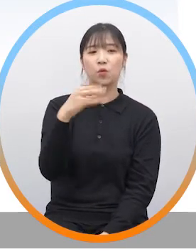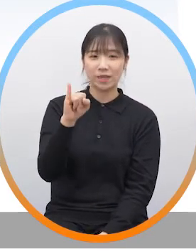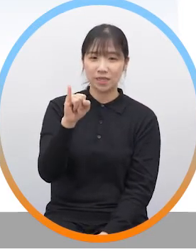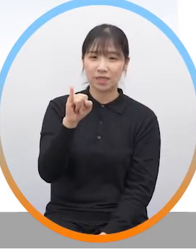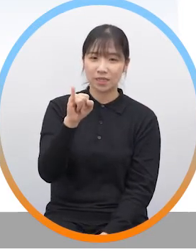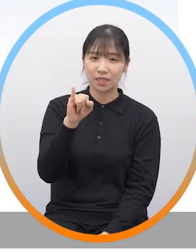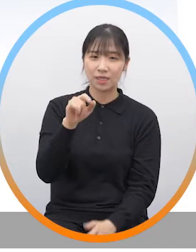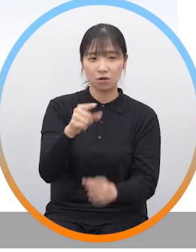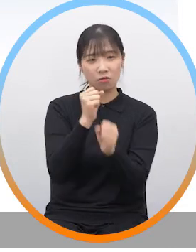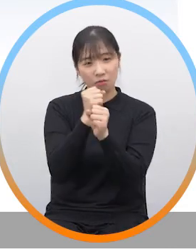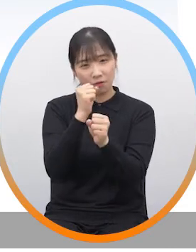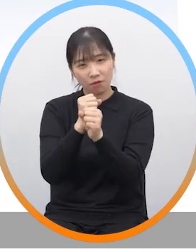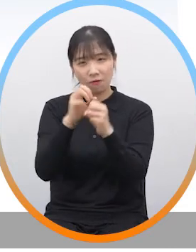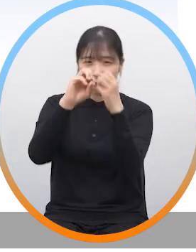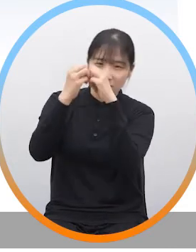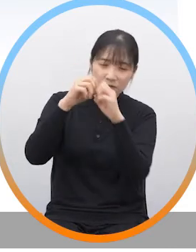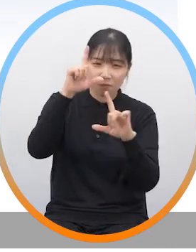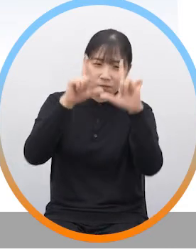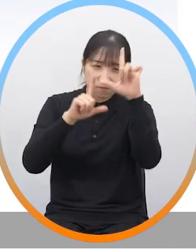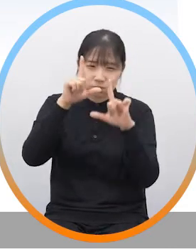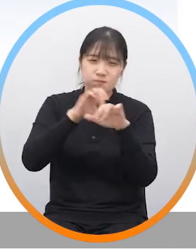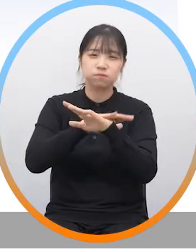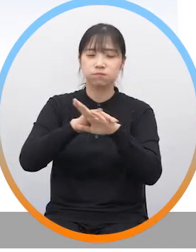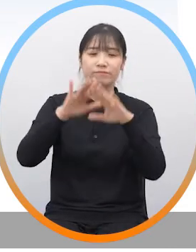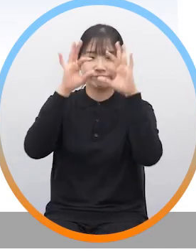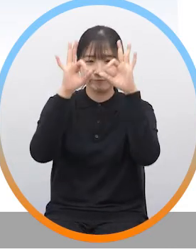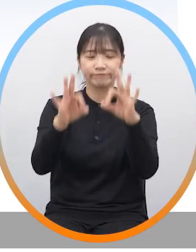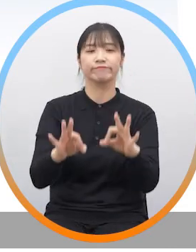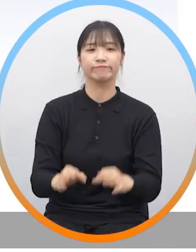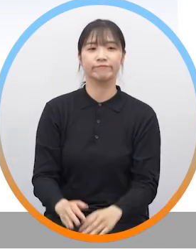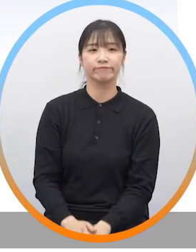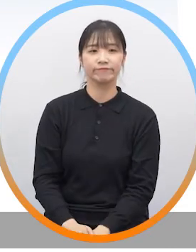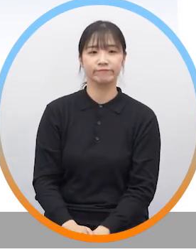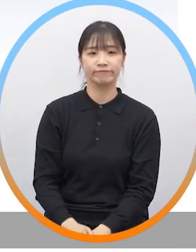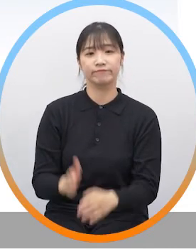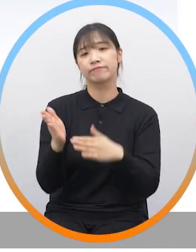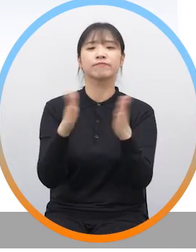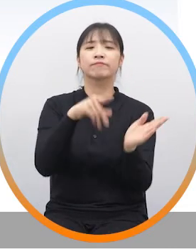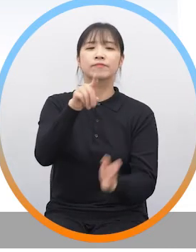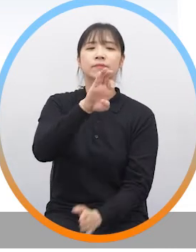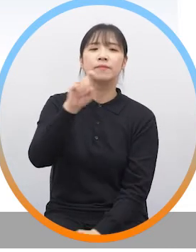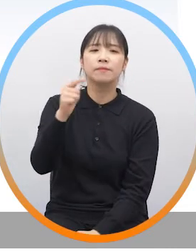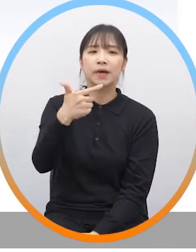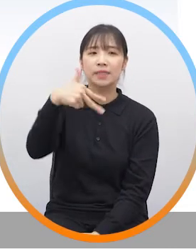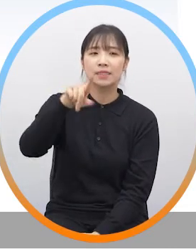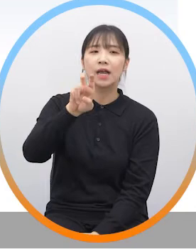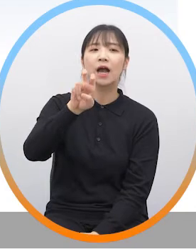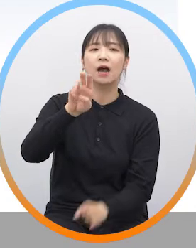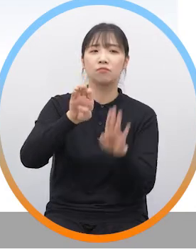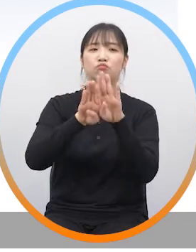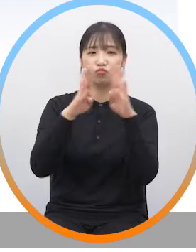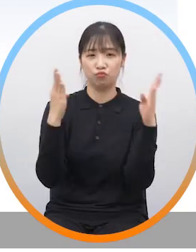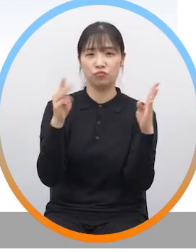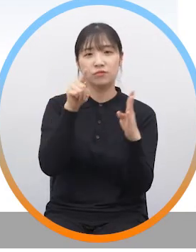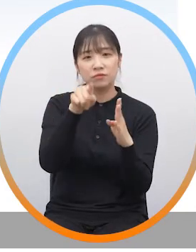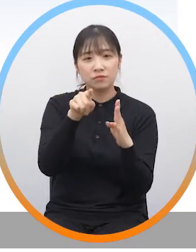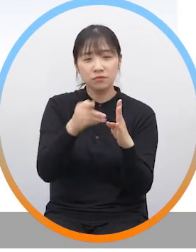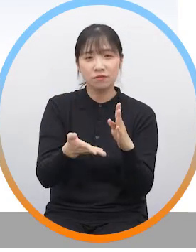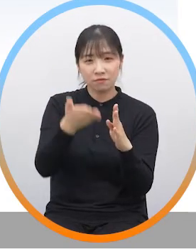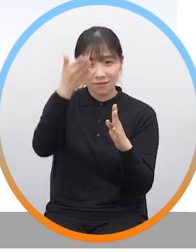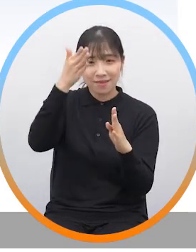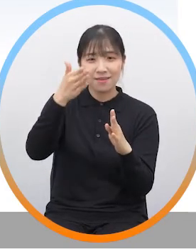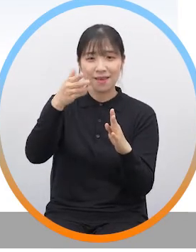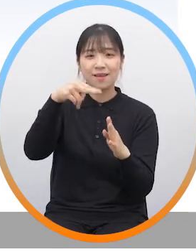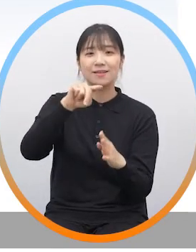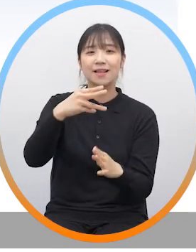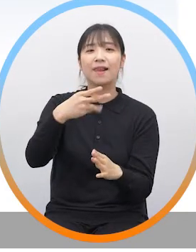도리가 어떻게 형성되는가를 좀 우리가 염두에 둘 필요가 있고요. 이걸 판장문인데요. 판장문 위에 이렇게